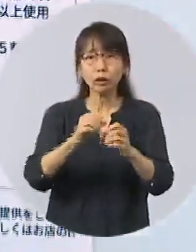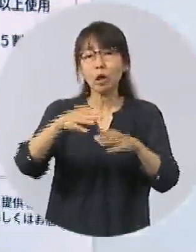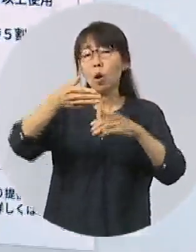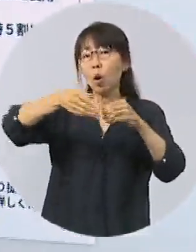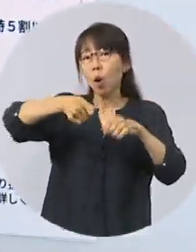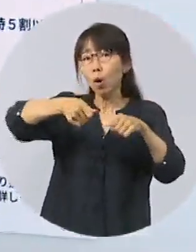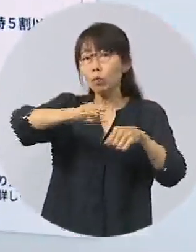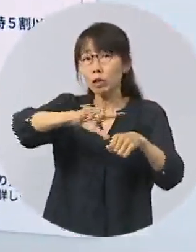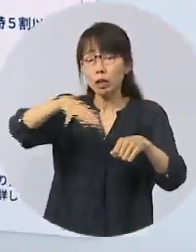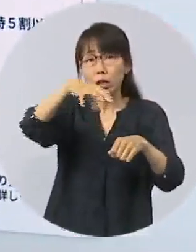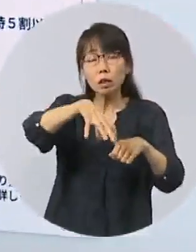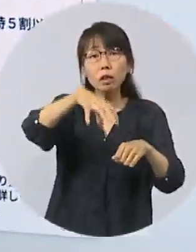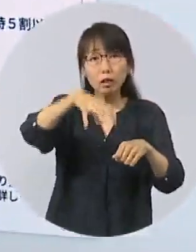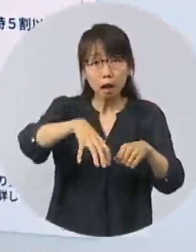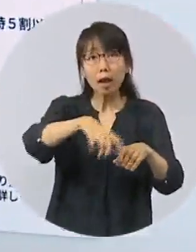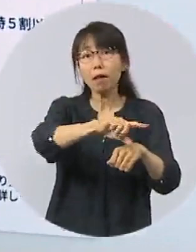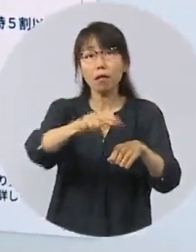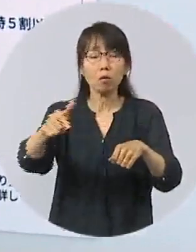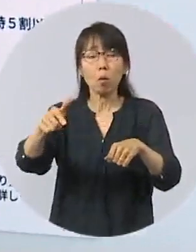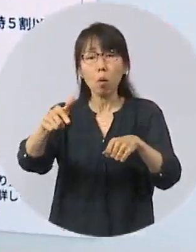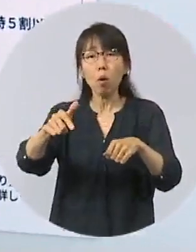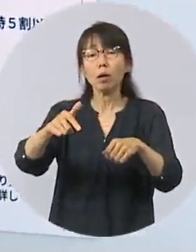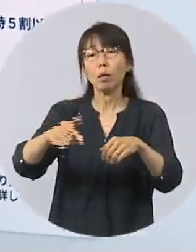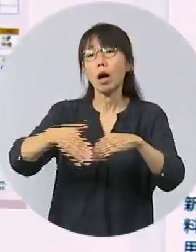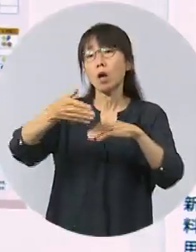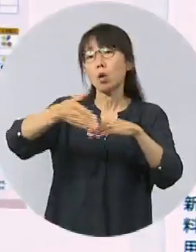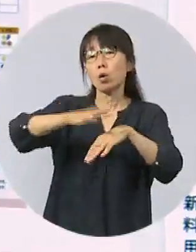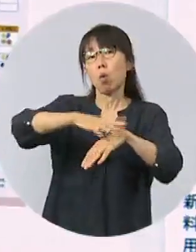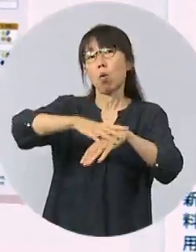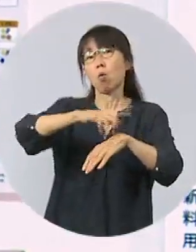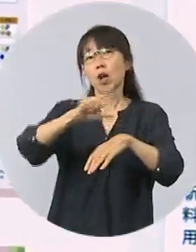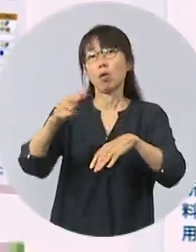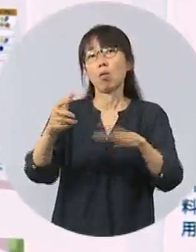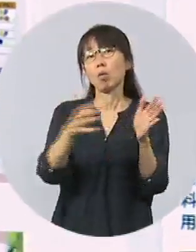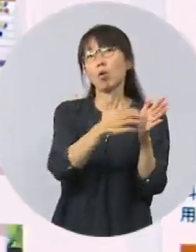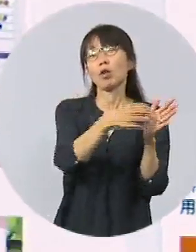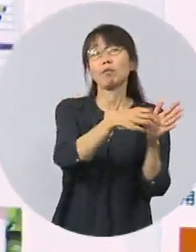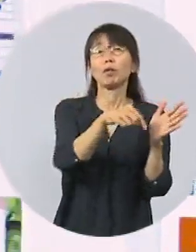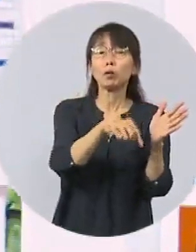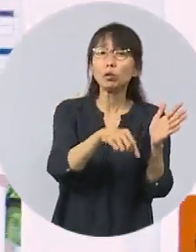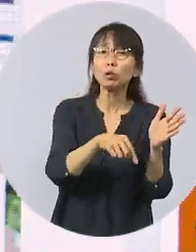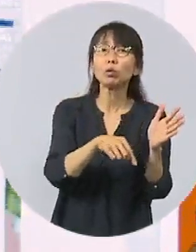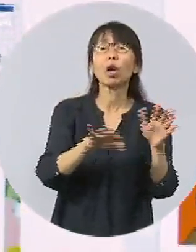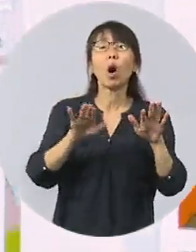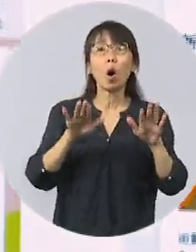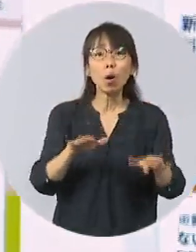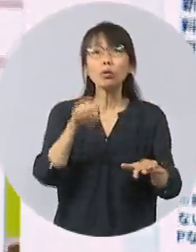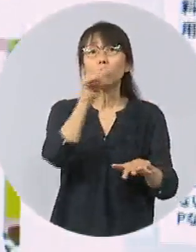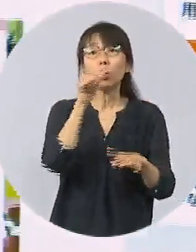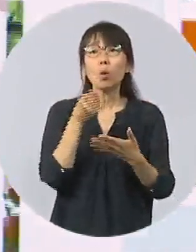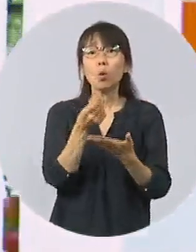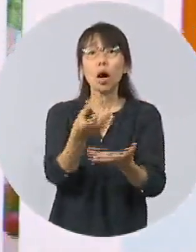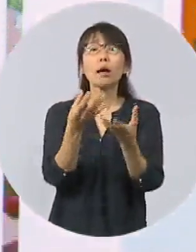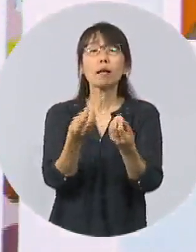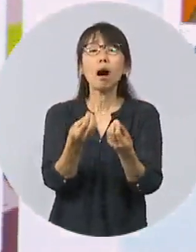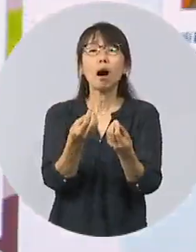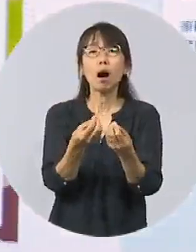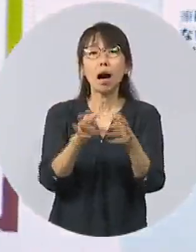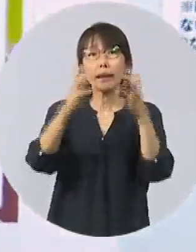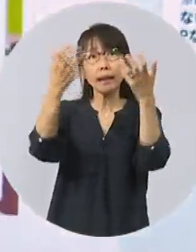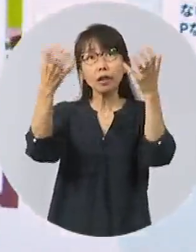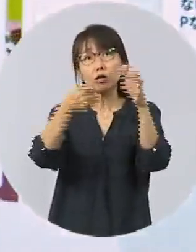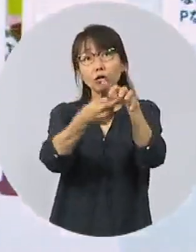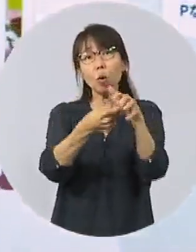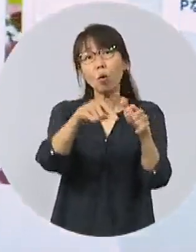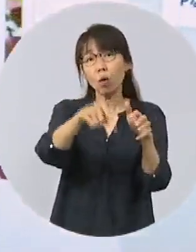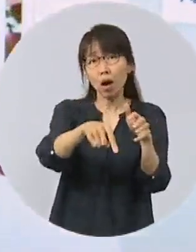の食材を使用したレシピのご紹介などもございます。本日ご紹介しました藤沢の果樹農家さんの直売所マップも掲